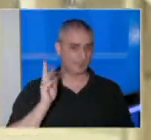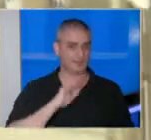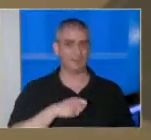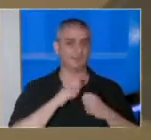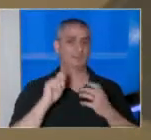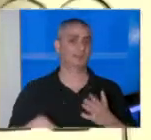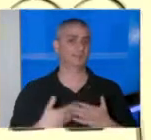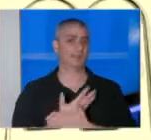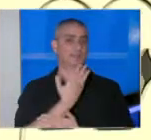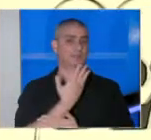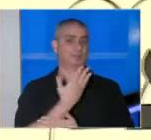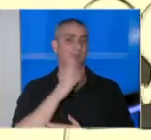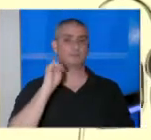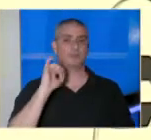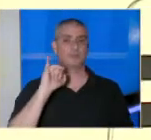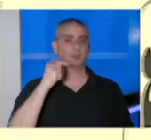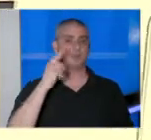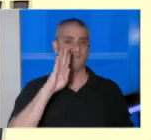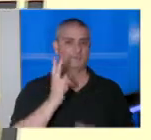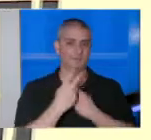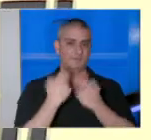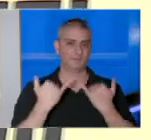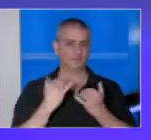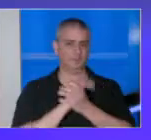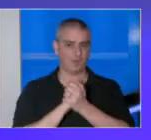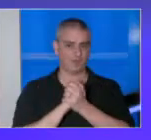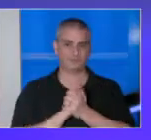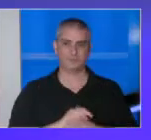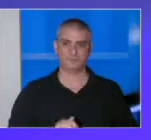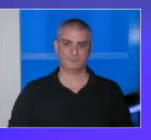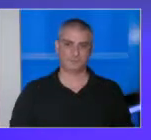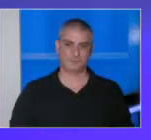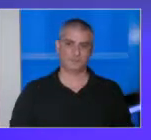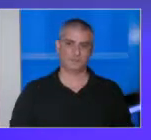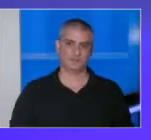כנסת חדשה, מתי יוגב. מצטרפת אלינו עכשיו. שלום לך, מתי.